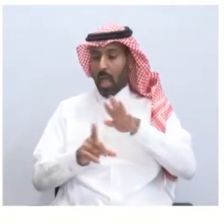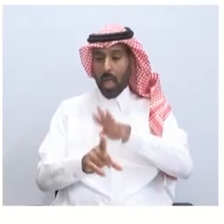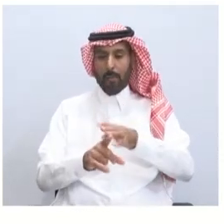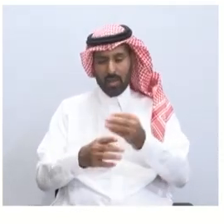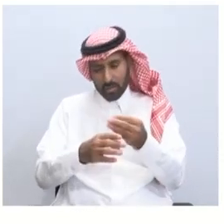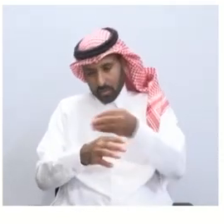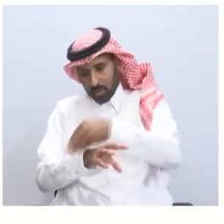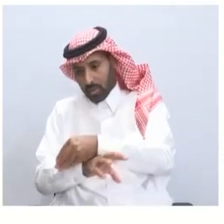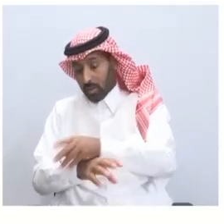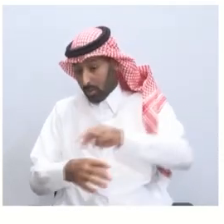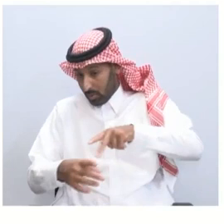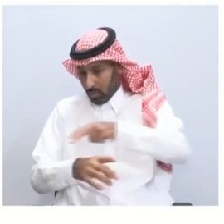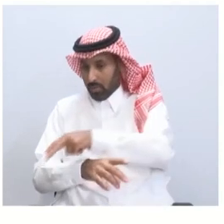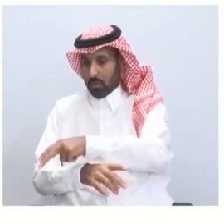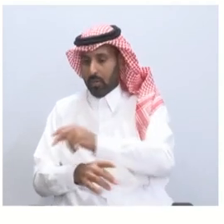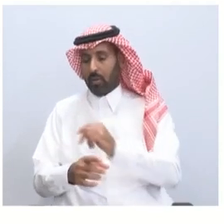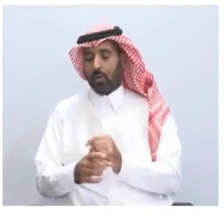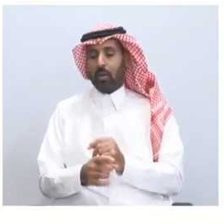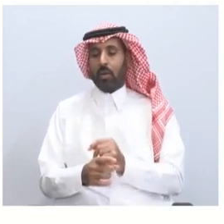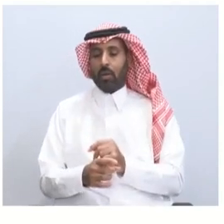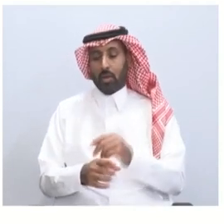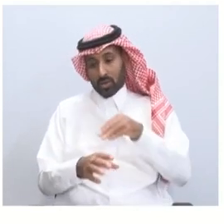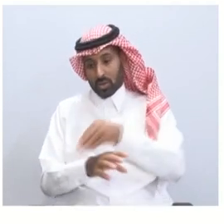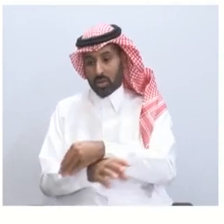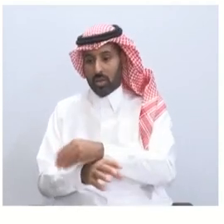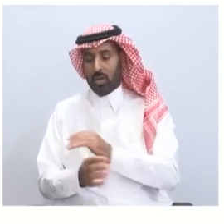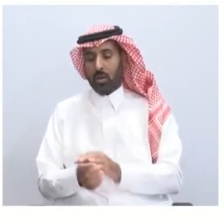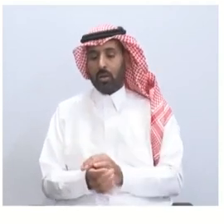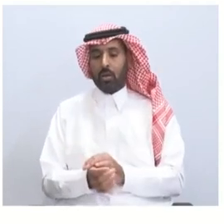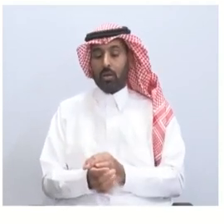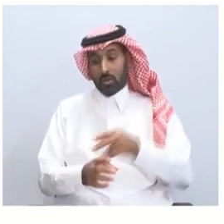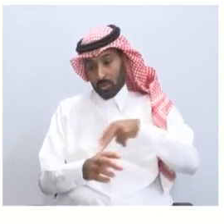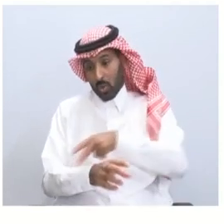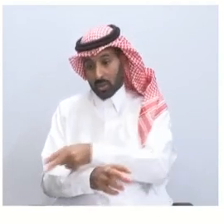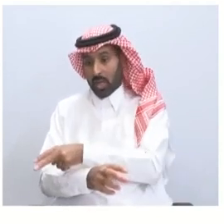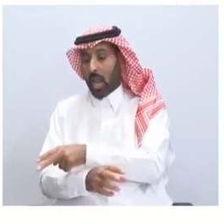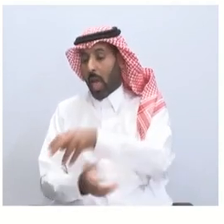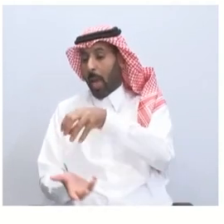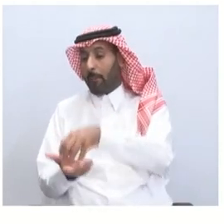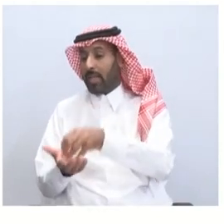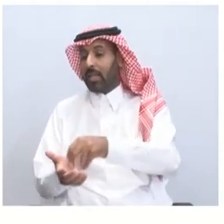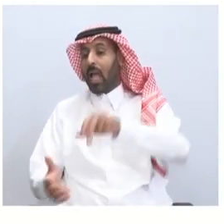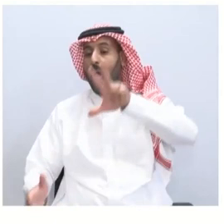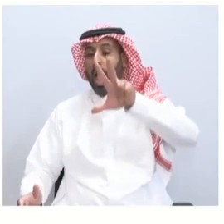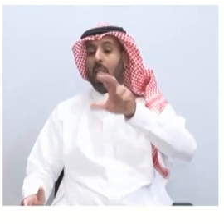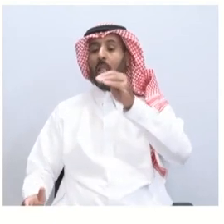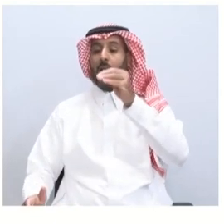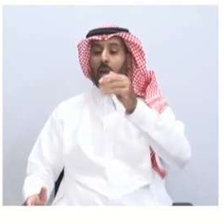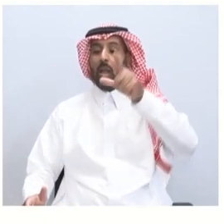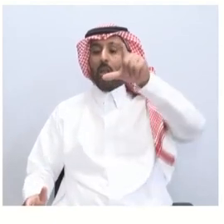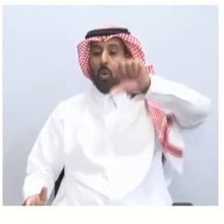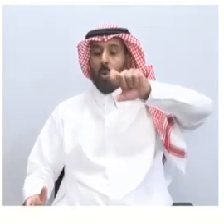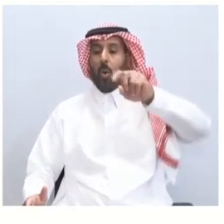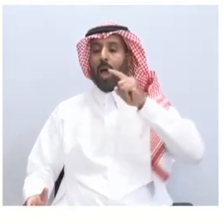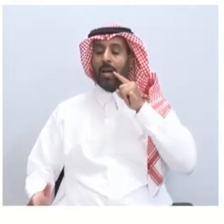يغادر قصره خفيه واستطاع وتوجه الى بلده الحلوه جنوب